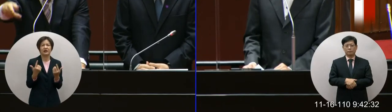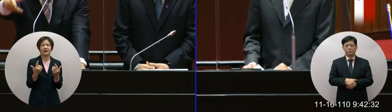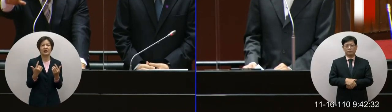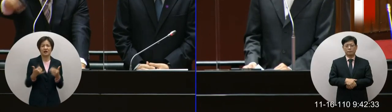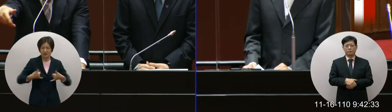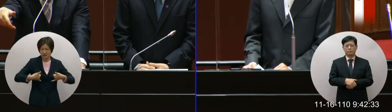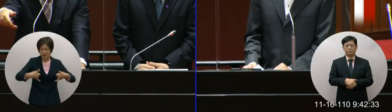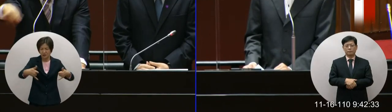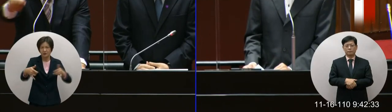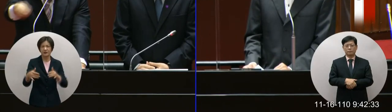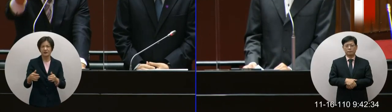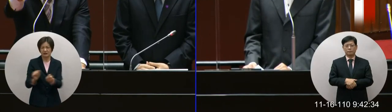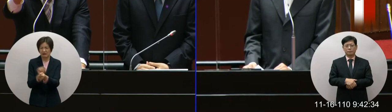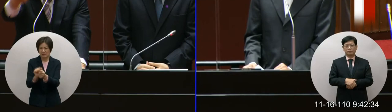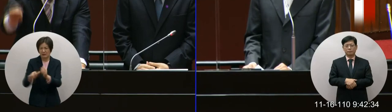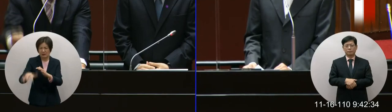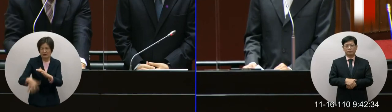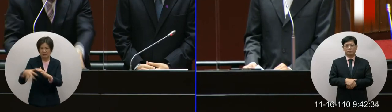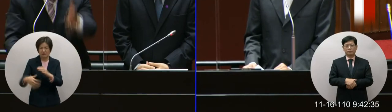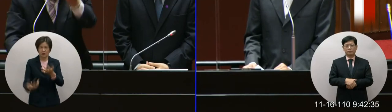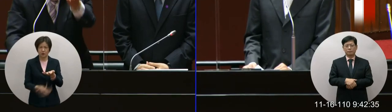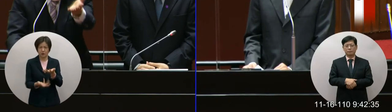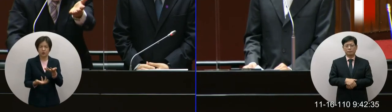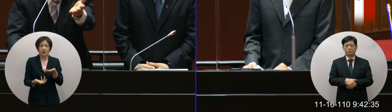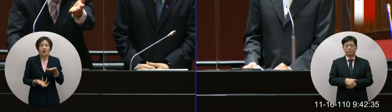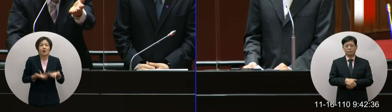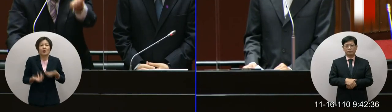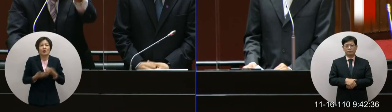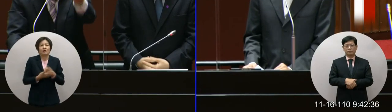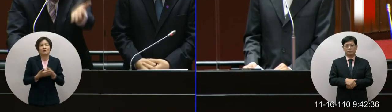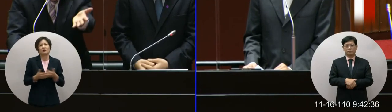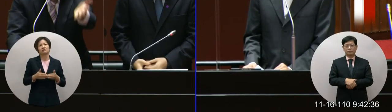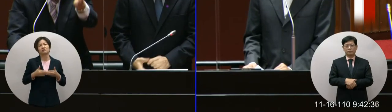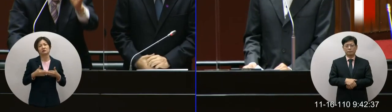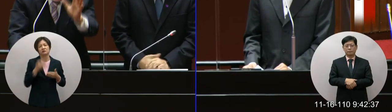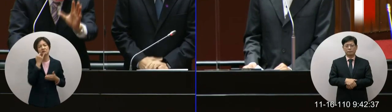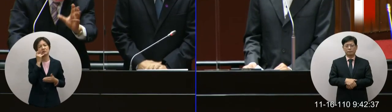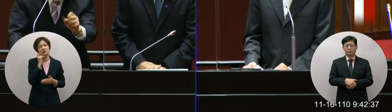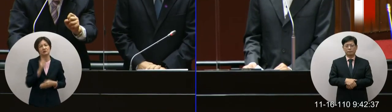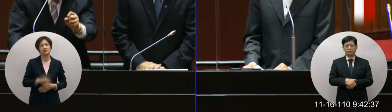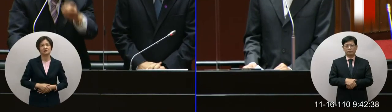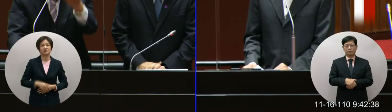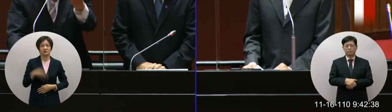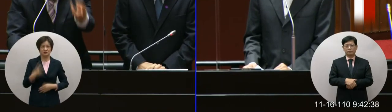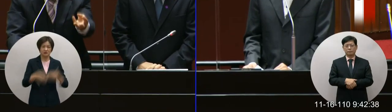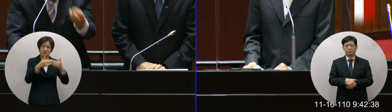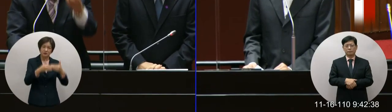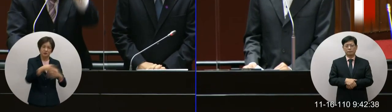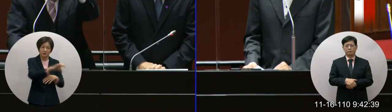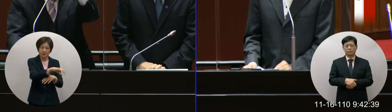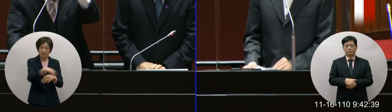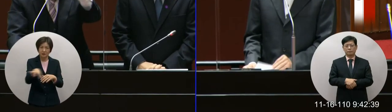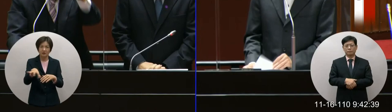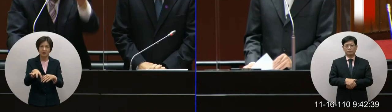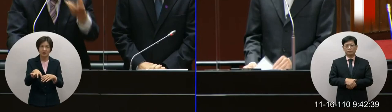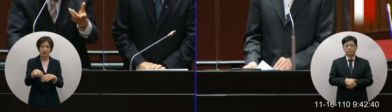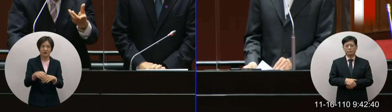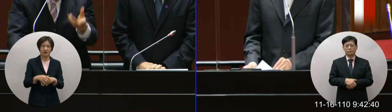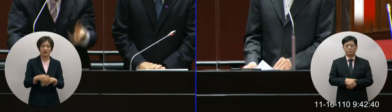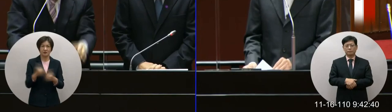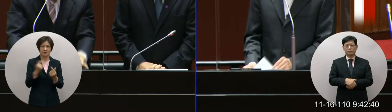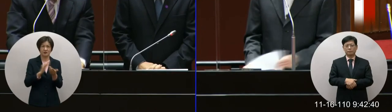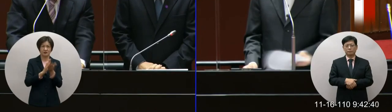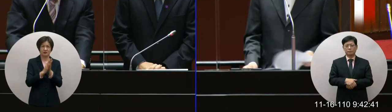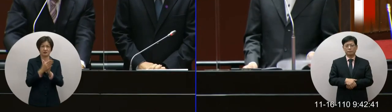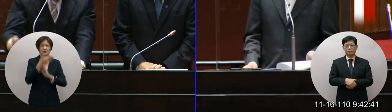去挖路边的木块来起火，那我们也看到中国很多地方啊，因为受到极